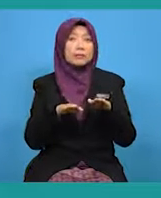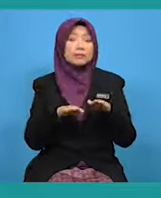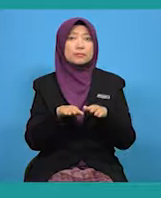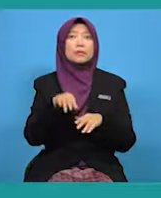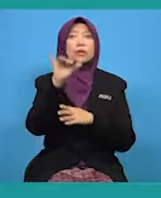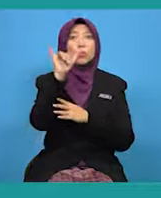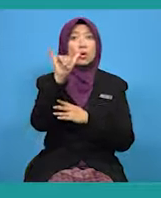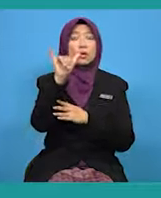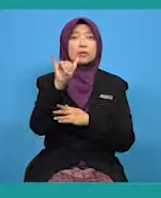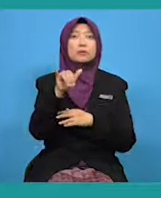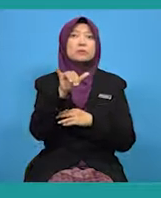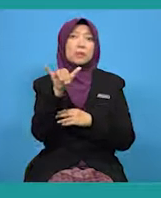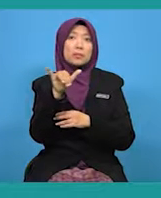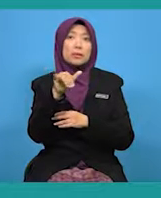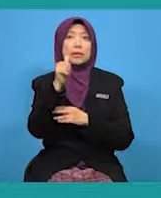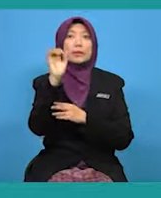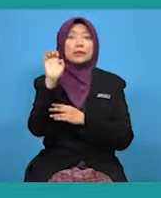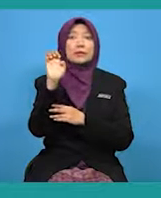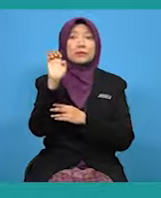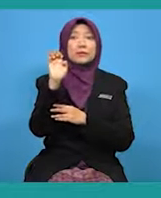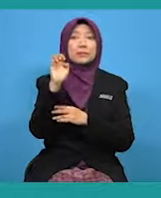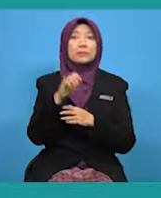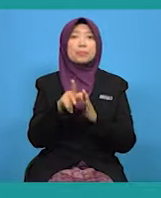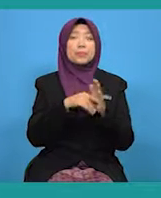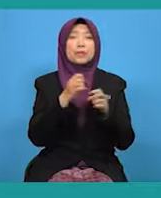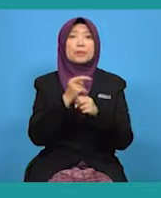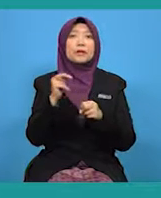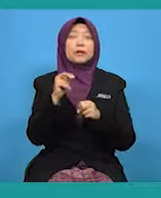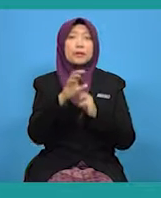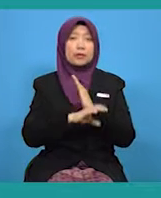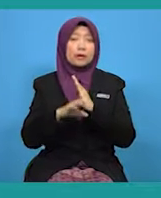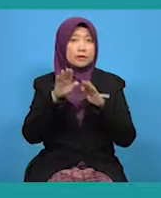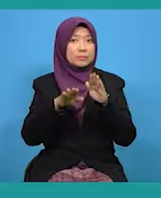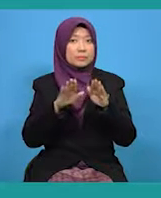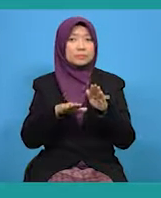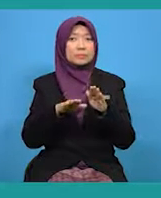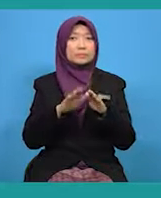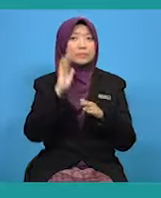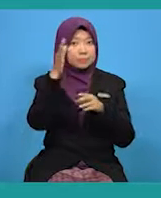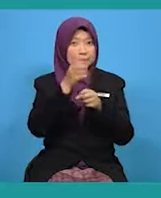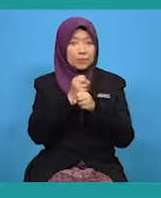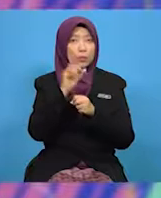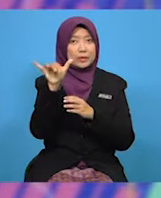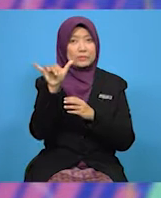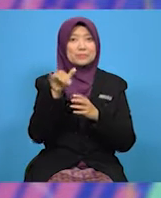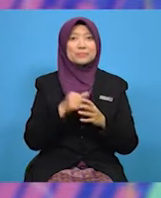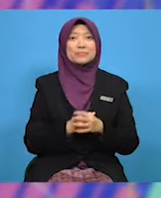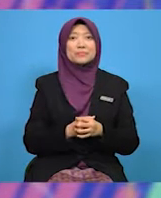white sampai ke ini dan pendapatan negara keseimbangan akan tercapai ayat